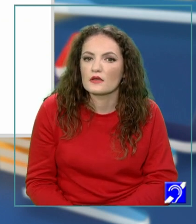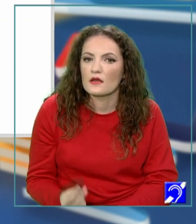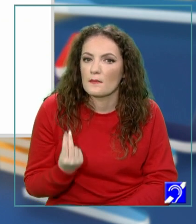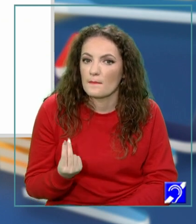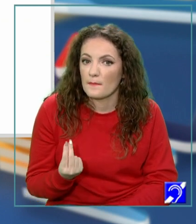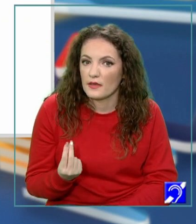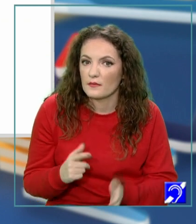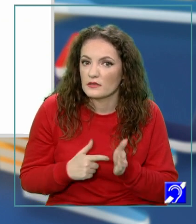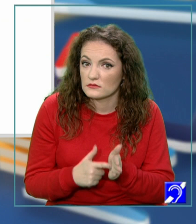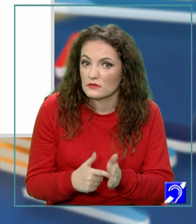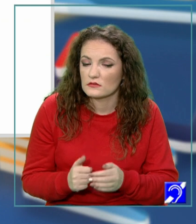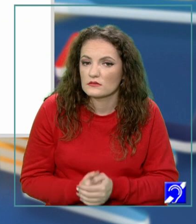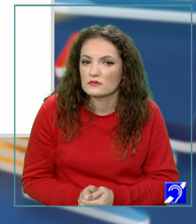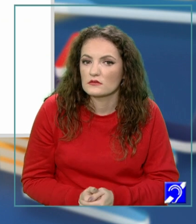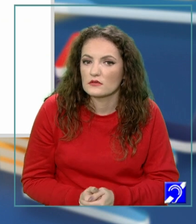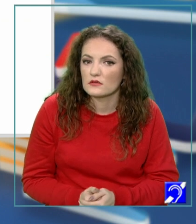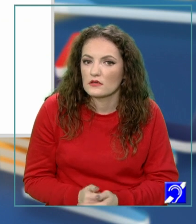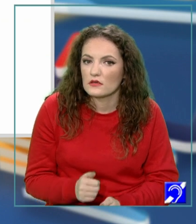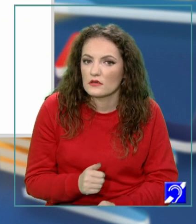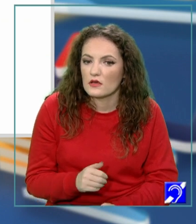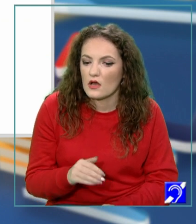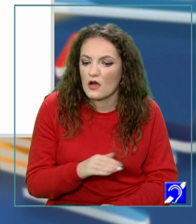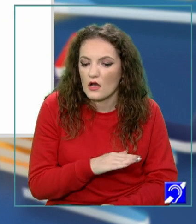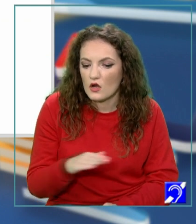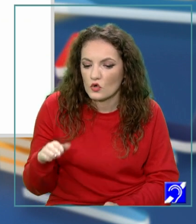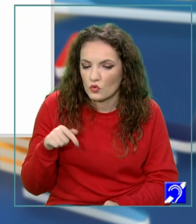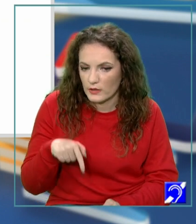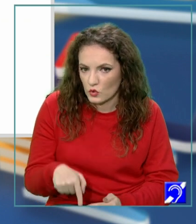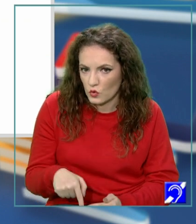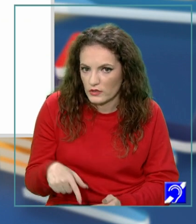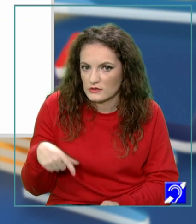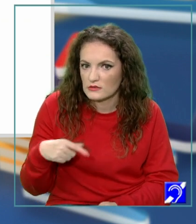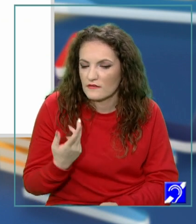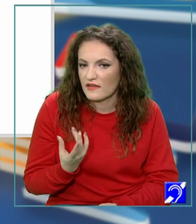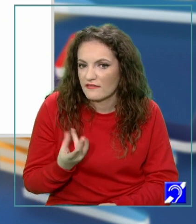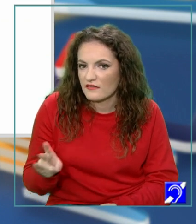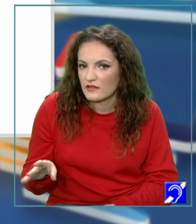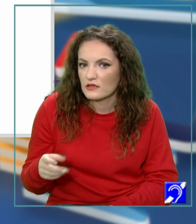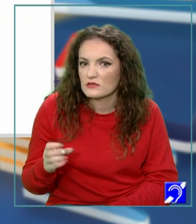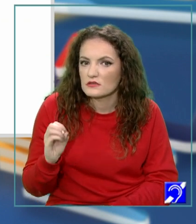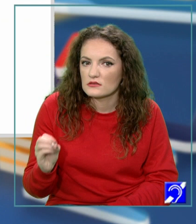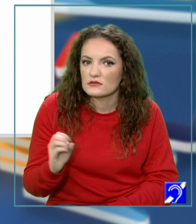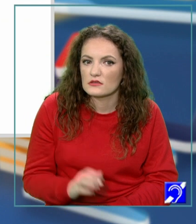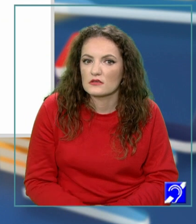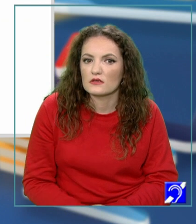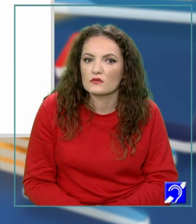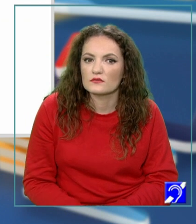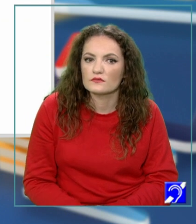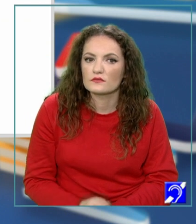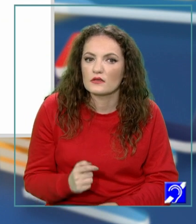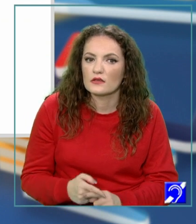definită? Înseamnă că numitorii trebuie să fie diferiți de 0. Și voi obține. Primul numitor este x pătrat minus 3x, voi scrie diferit de